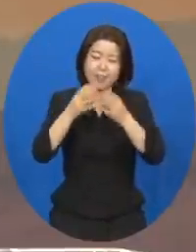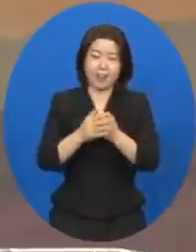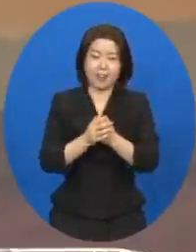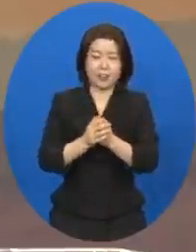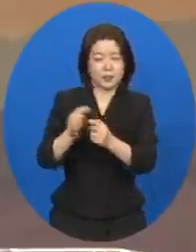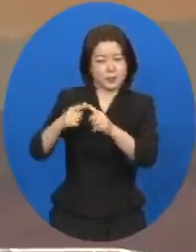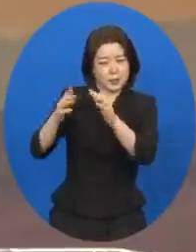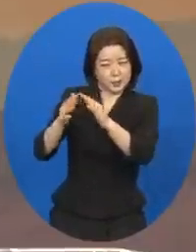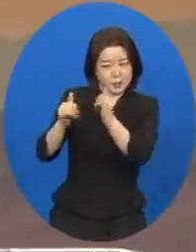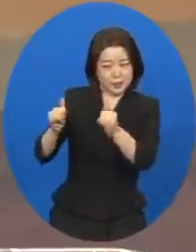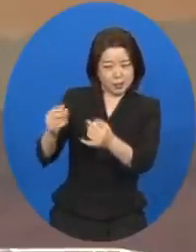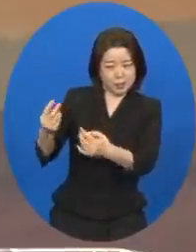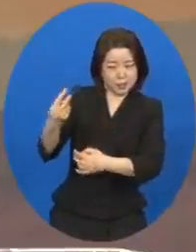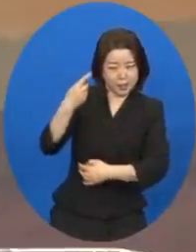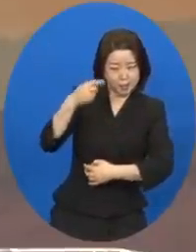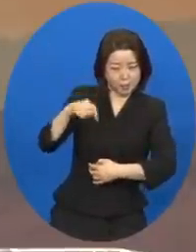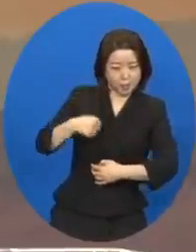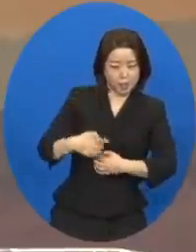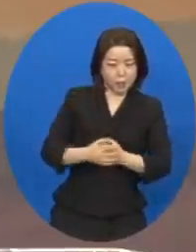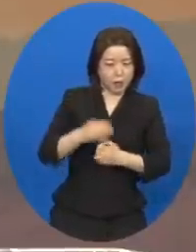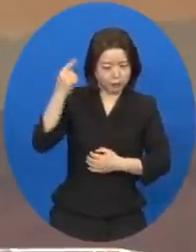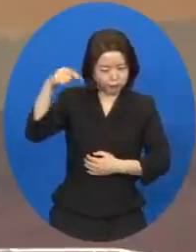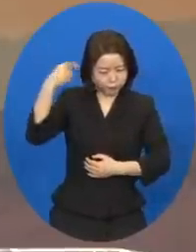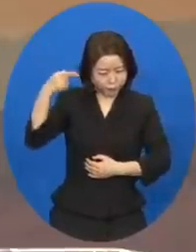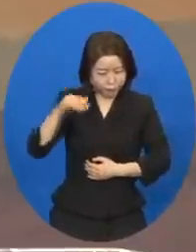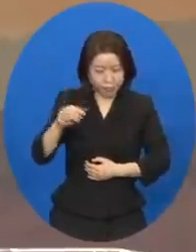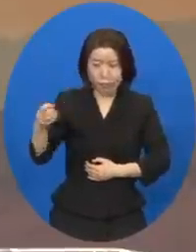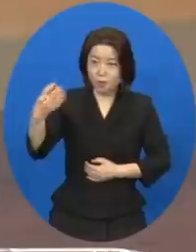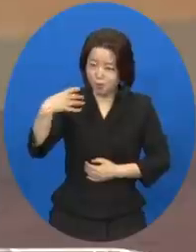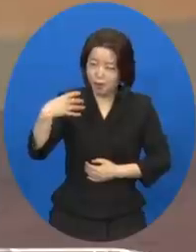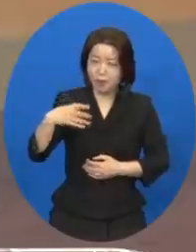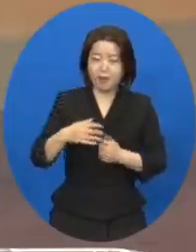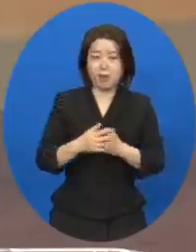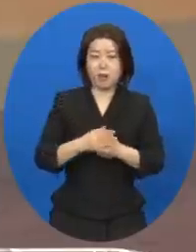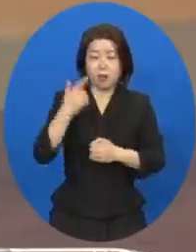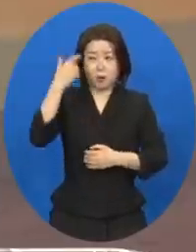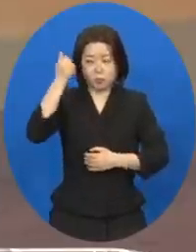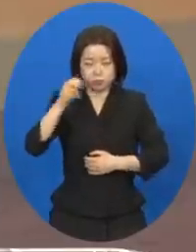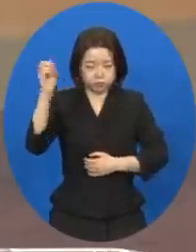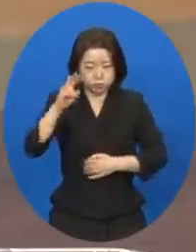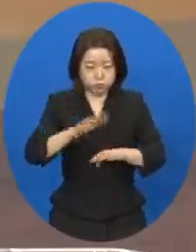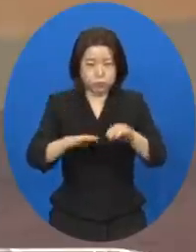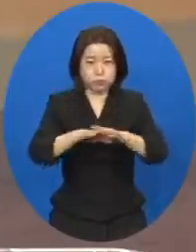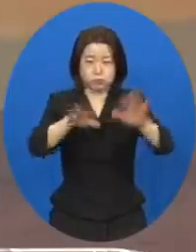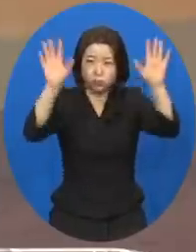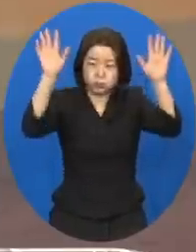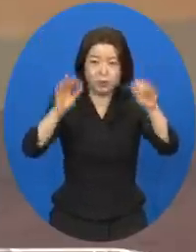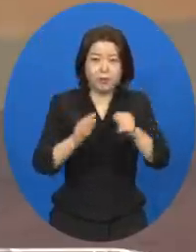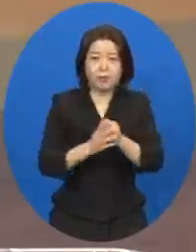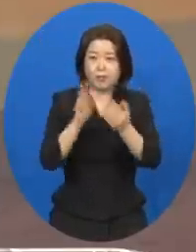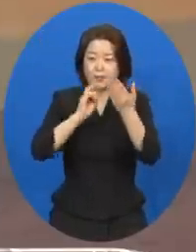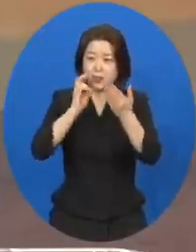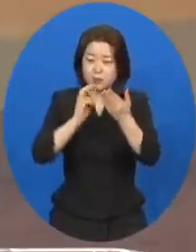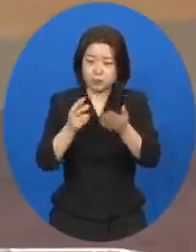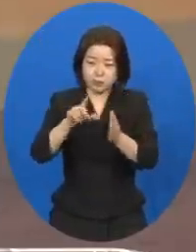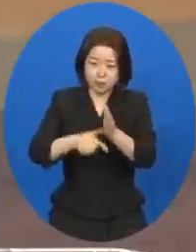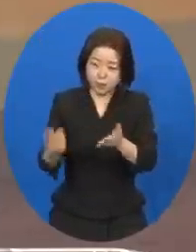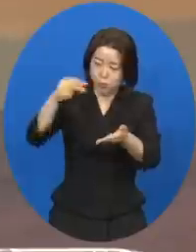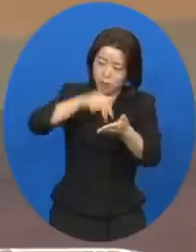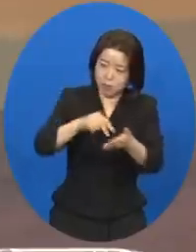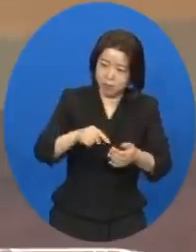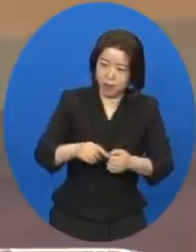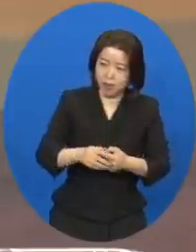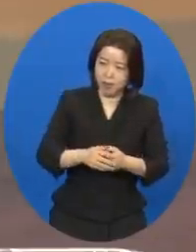않을까? 아니 목사님이 왜 오늘 갑자기 손을 들어? 왜 갑자기 목사님이 찬송 시간에 일어나?